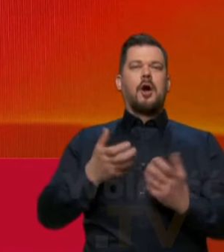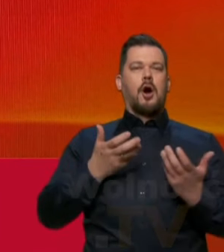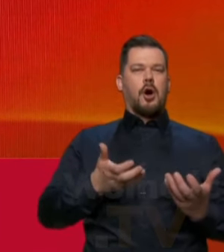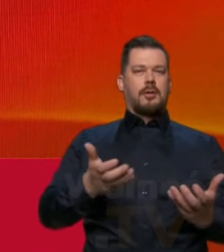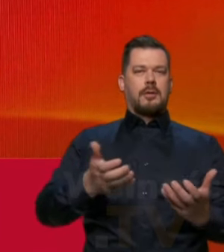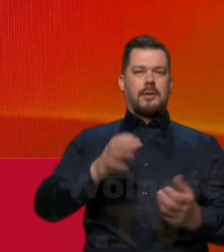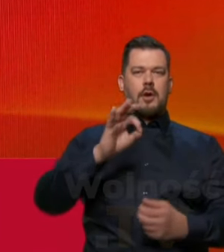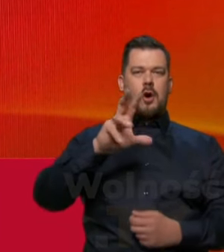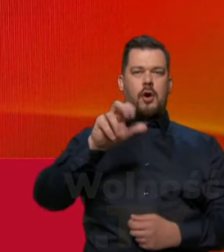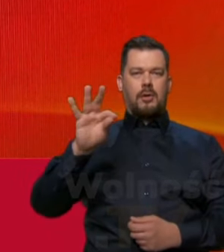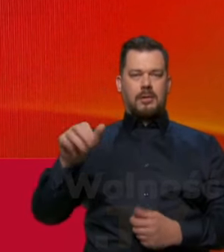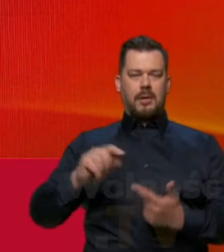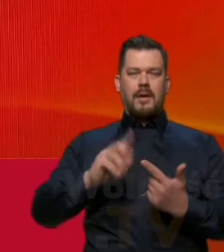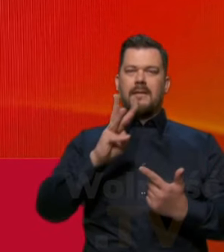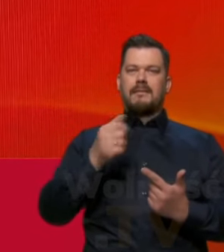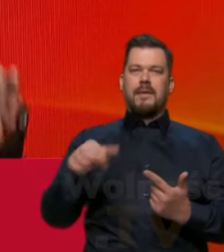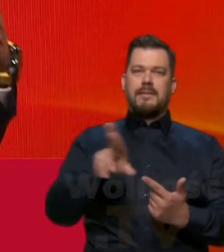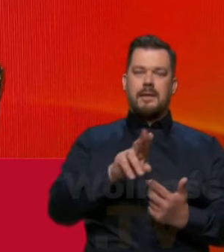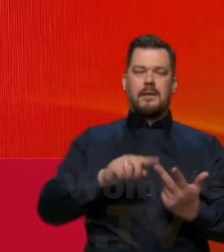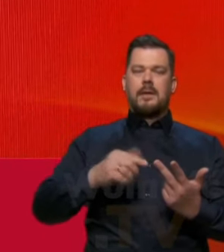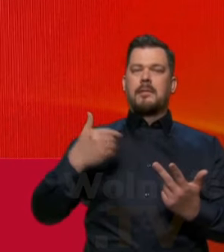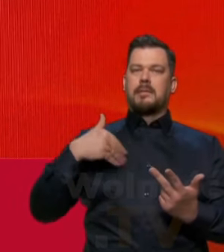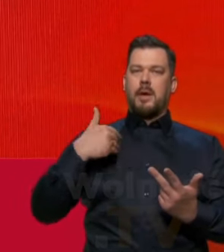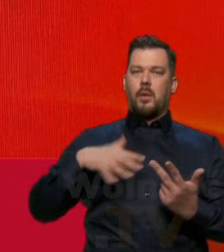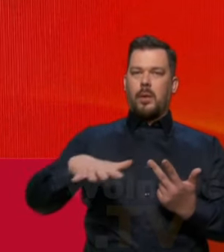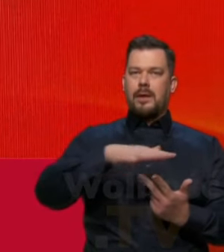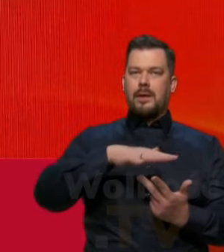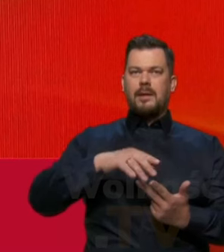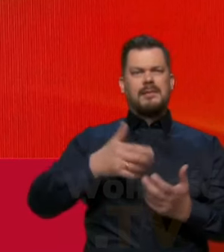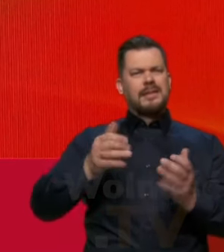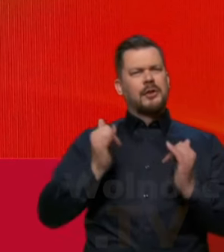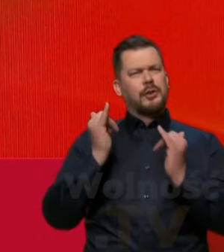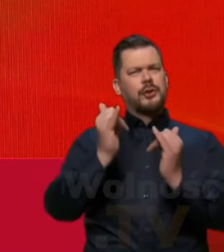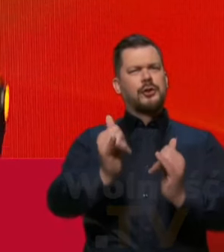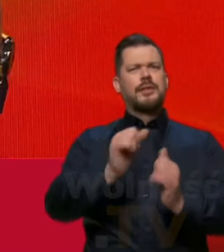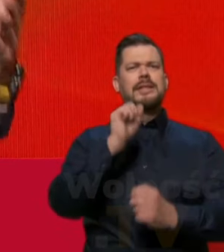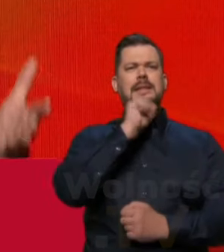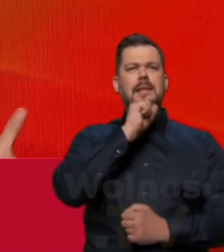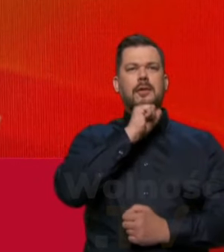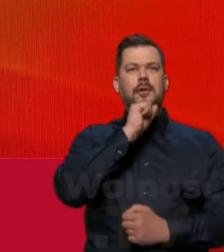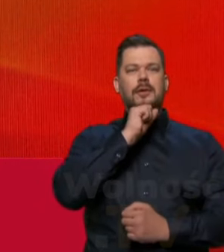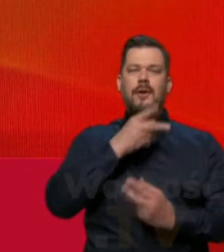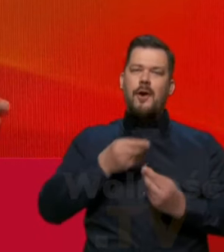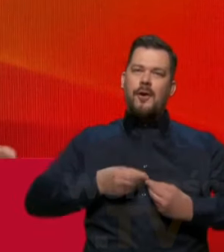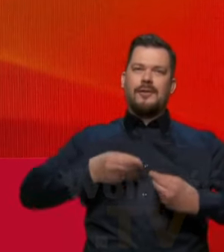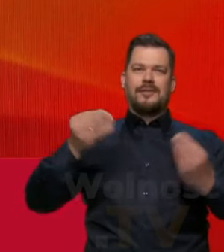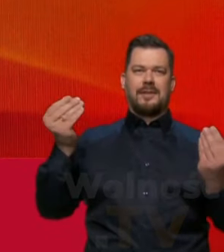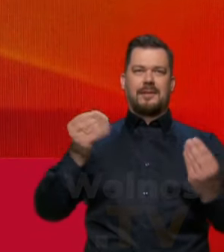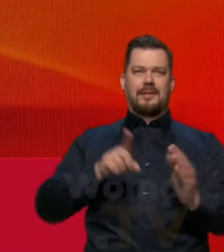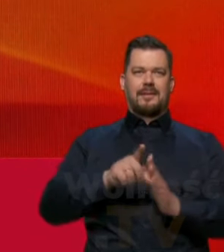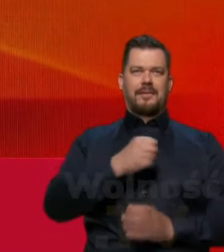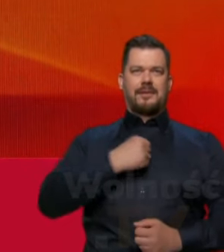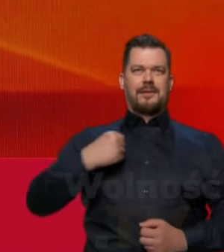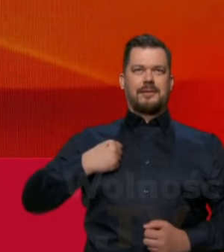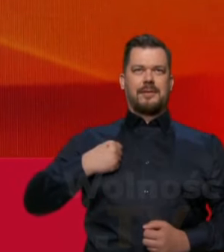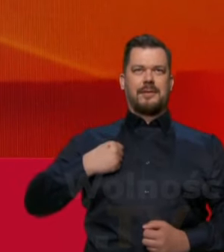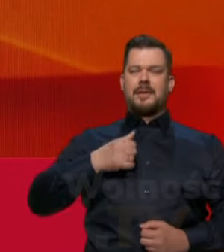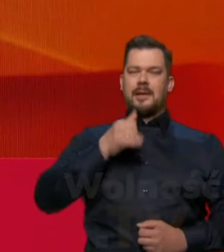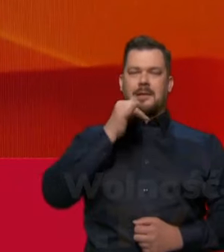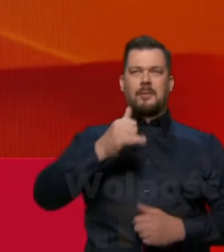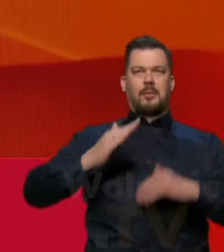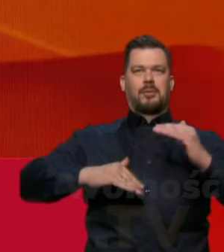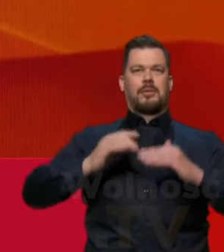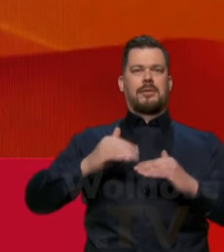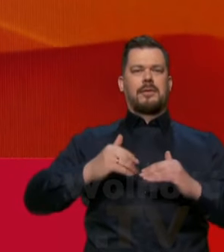Ochocie, w Wawrze, na Białołęce, dlatego że chcemy, żeby nasi seniorzy mogli rozkwitać w Warszawie, bo bez nich nie da się budować Warszawy.